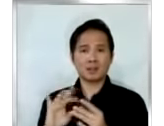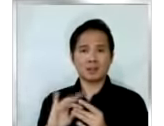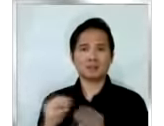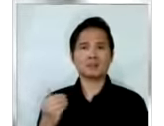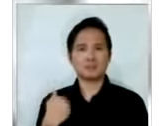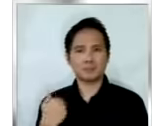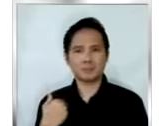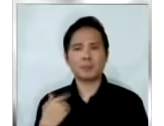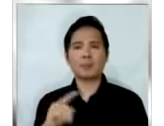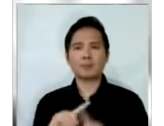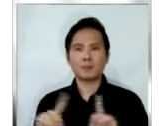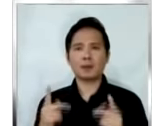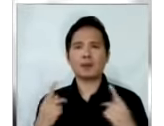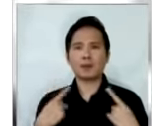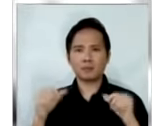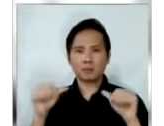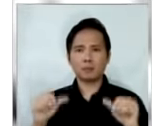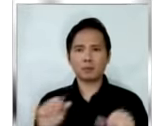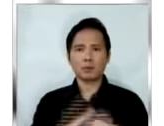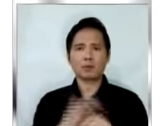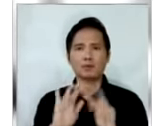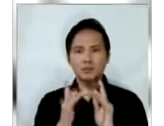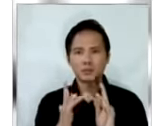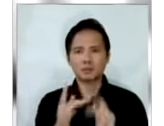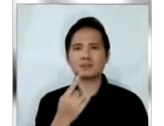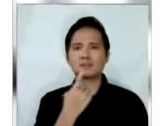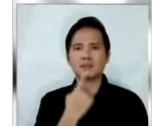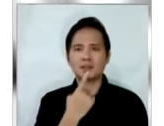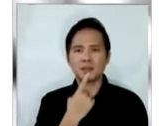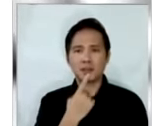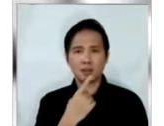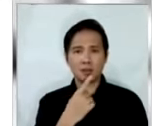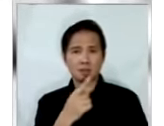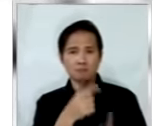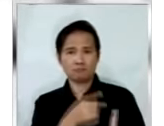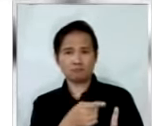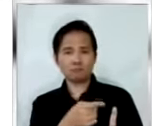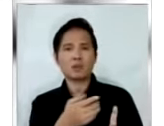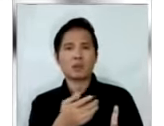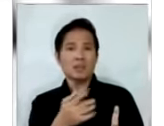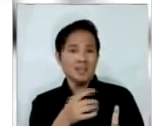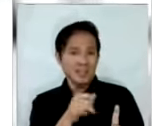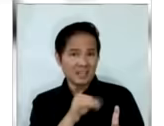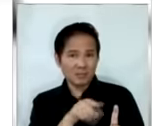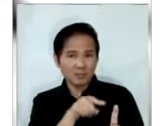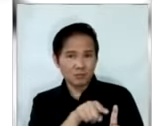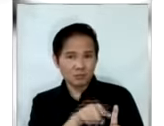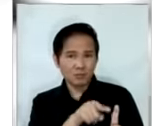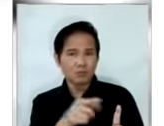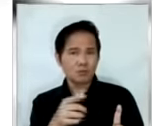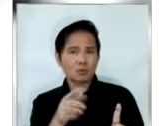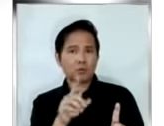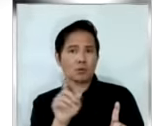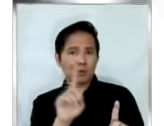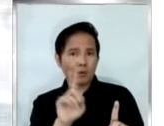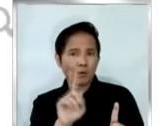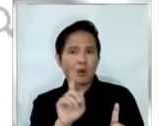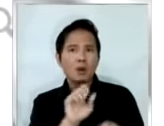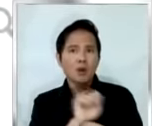media, sinabi niyang natukoy na niya kung sino ang netizen, kung saang kumpanya ito nagtatrabaho at nasa London daw